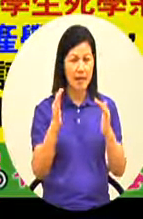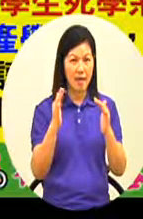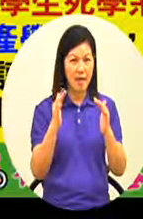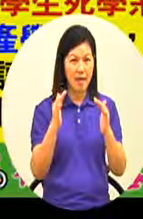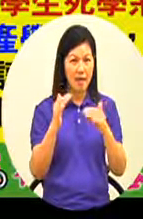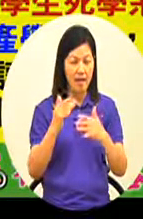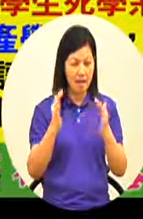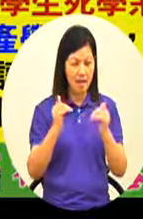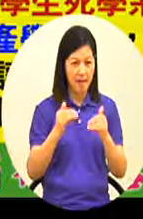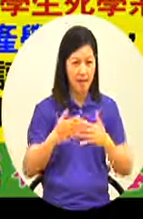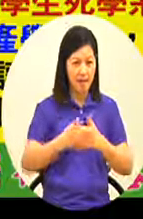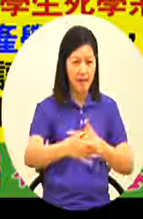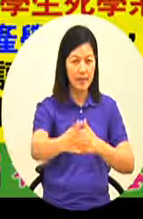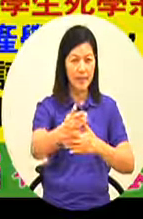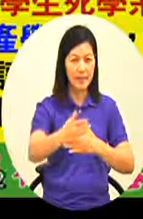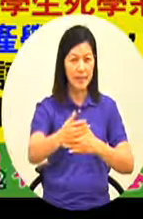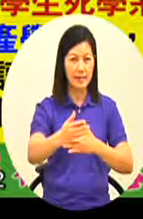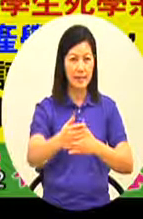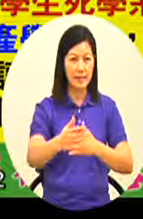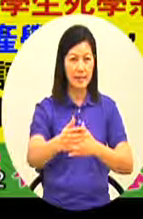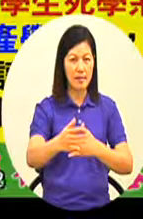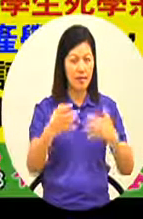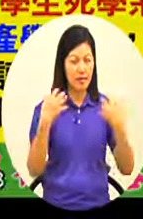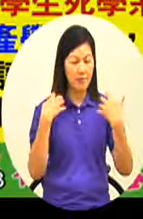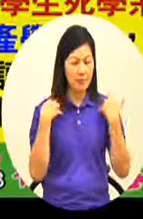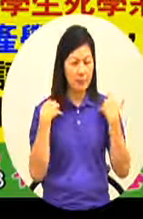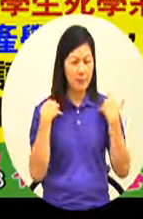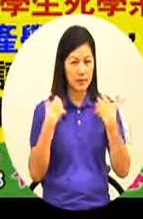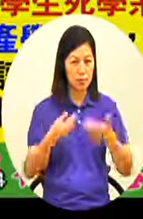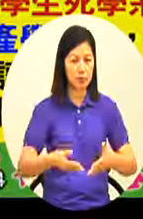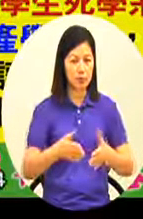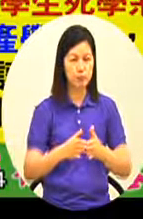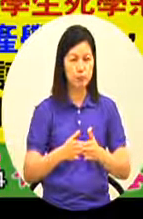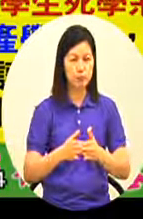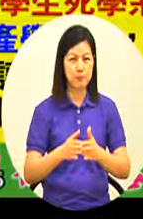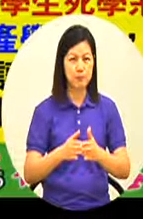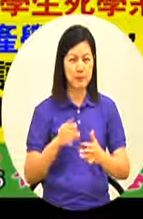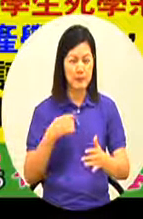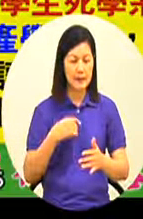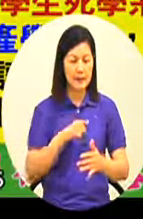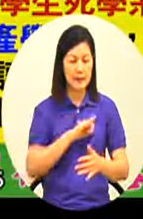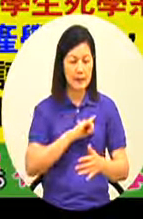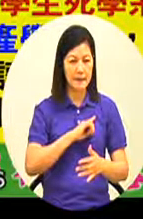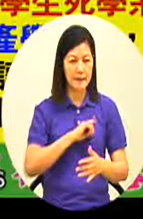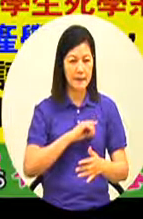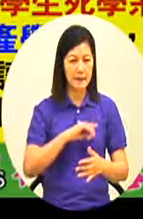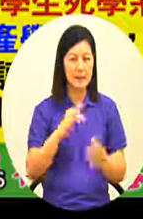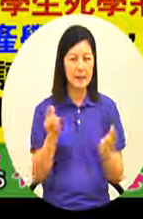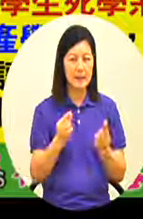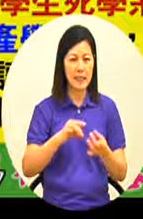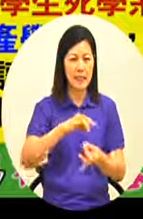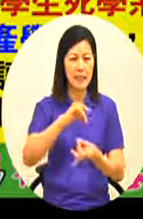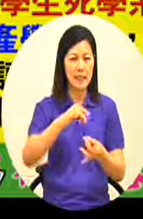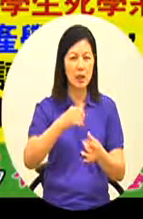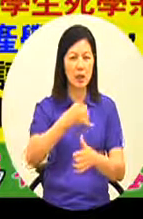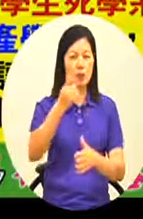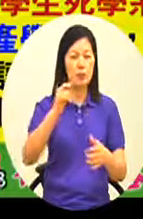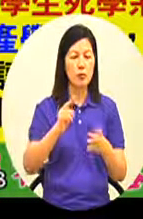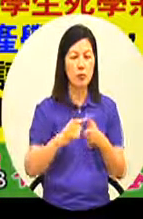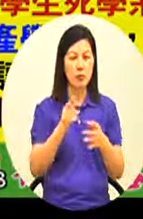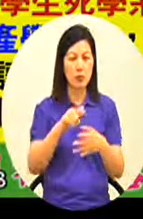演十分关键的角色，也等于是他是一个灵魂人物。他必须要熟